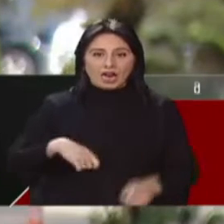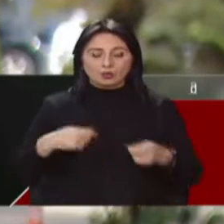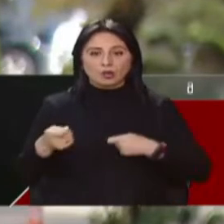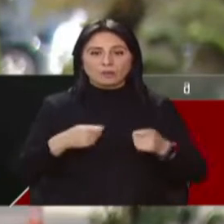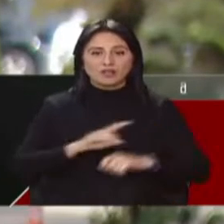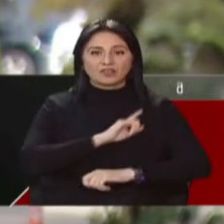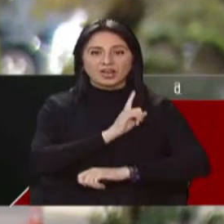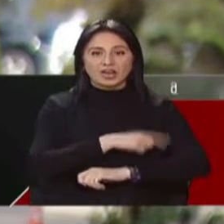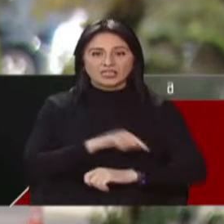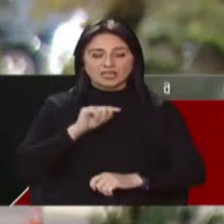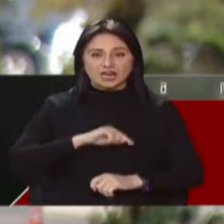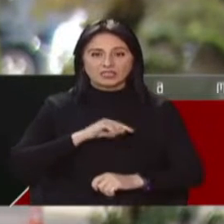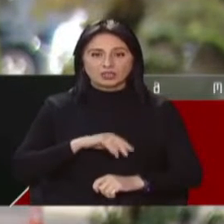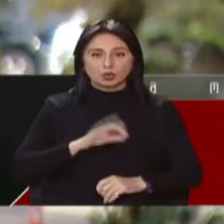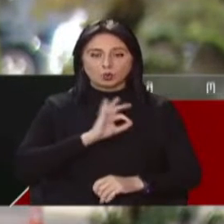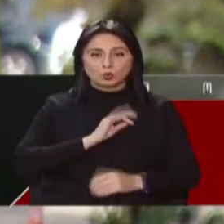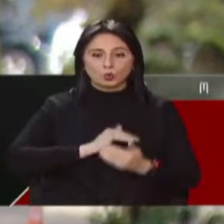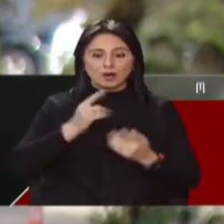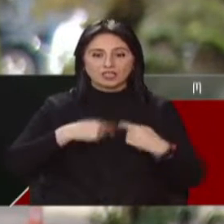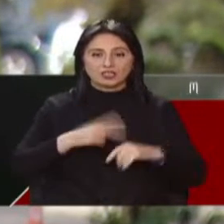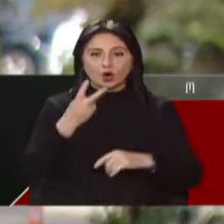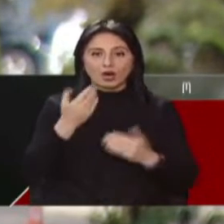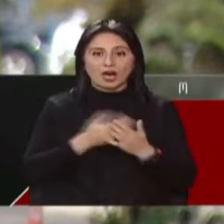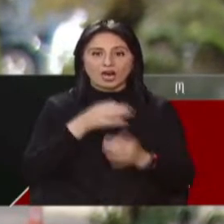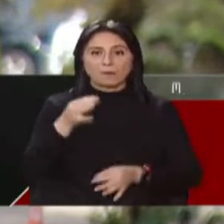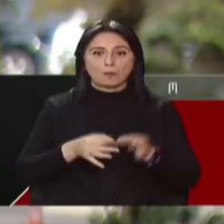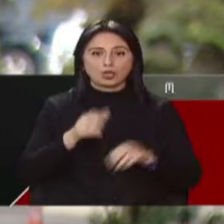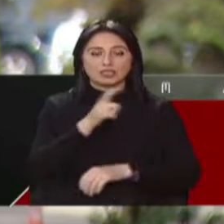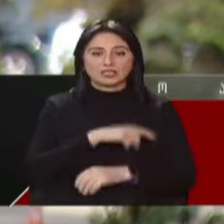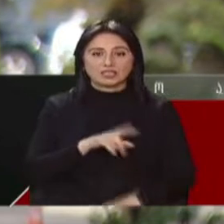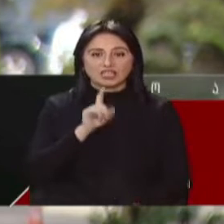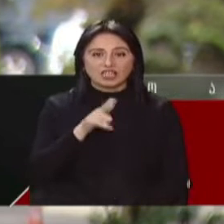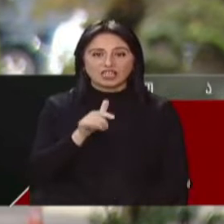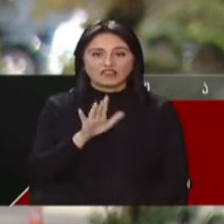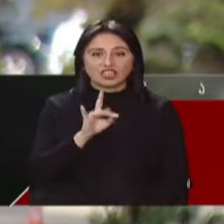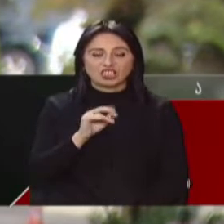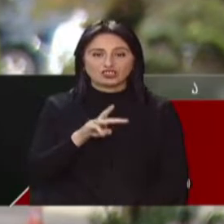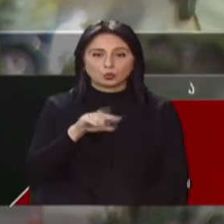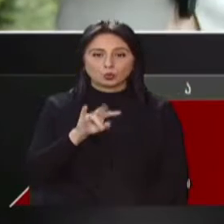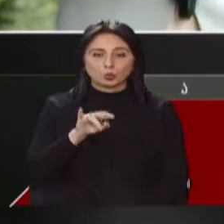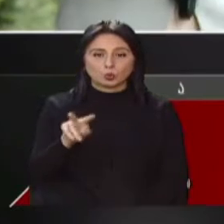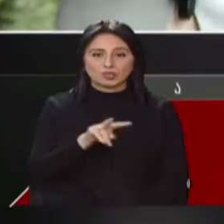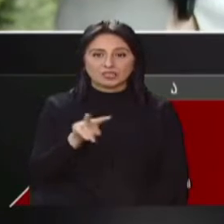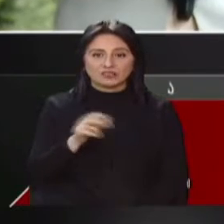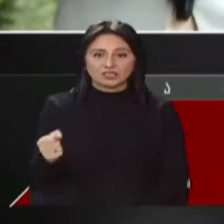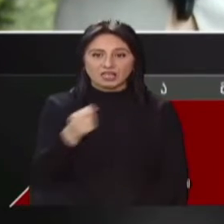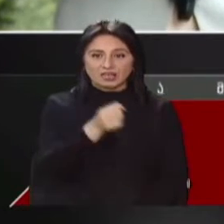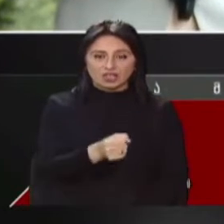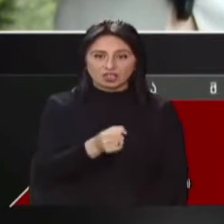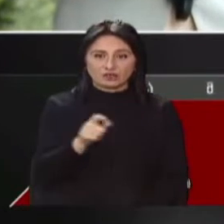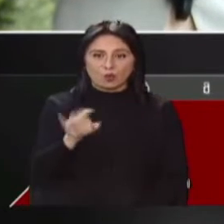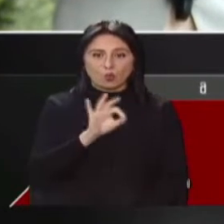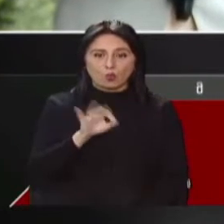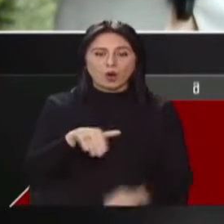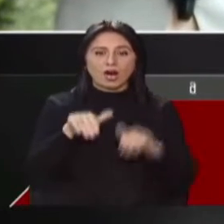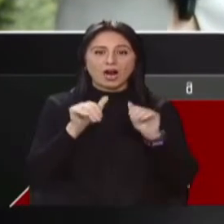Martelobis gazliere batapase ben justiții sumagle săpțoși ori ახალი მოსამართლე წევრის Dimitri Grytishulis და Levan Murusidzis დანიშნას